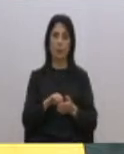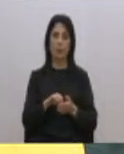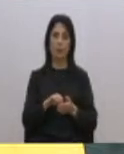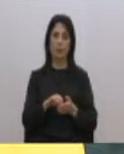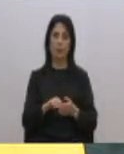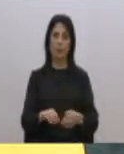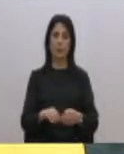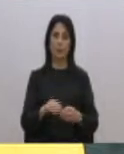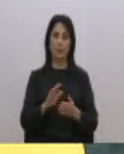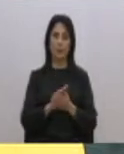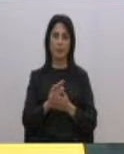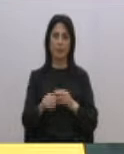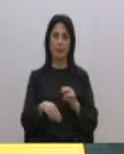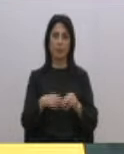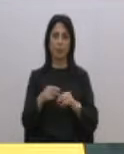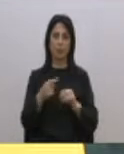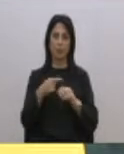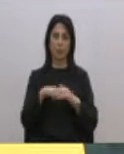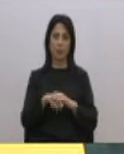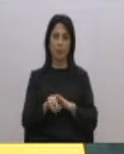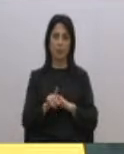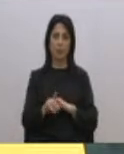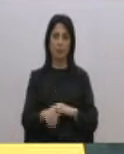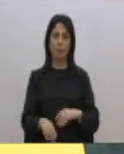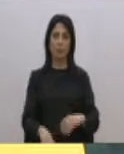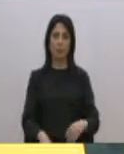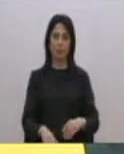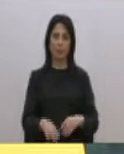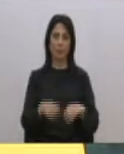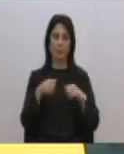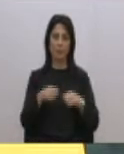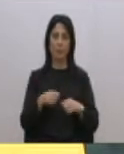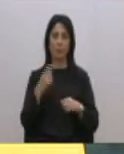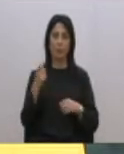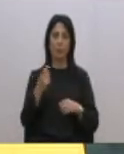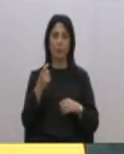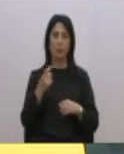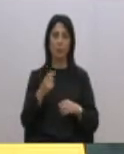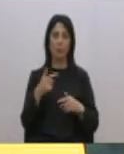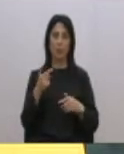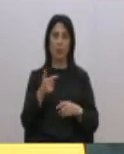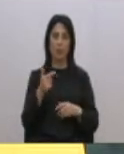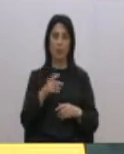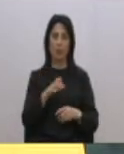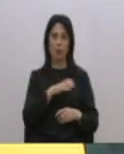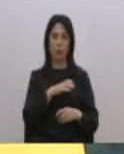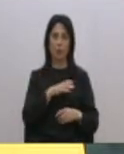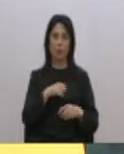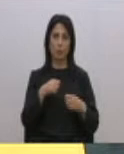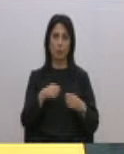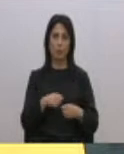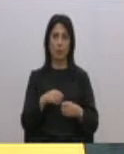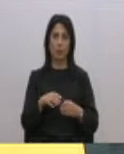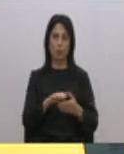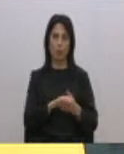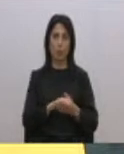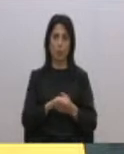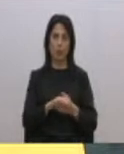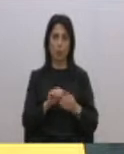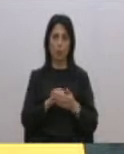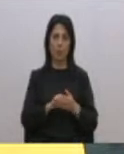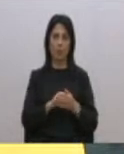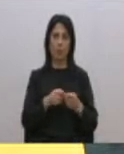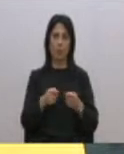ურთიერთწარმომადგენლობის ხელშეკრულებიდან გამომდინარე. Უფლების მფლობელთა გარანტიები ქონებრივი უფლების კოლექტიურ საფუძველზე